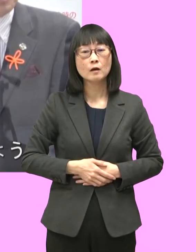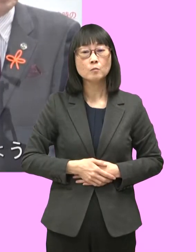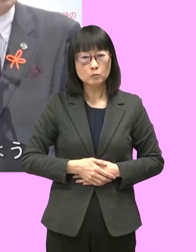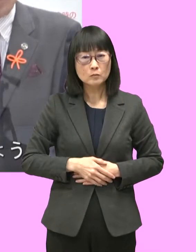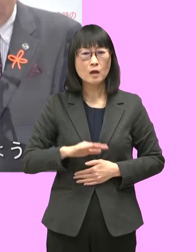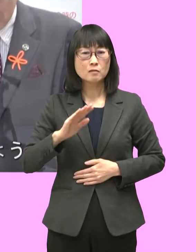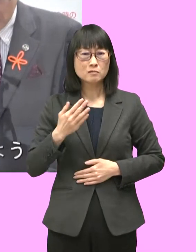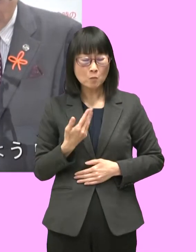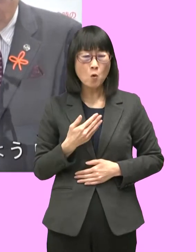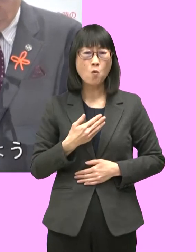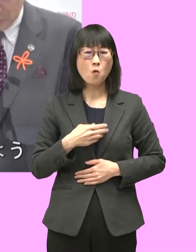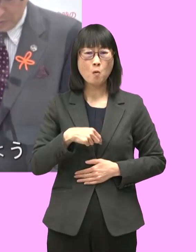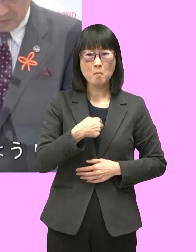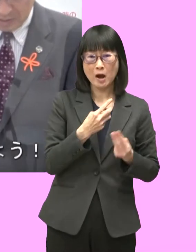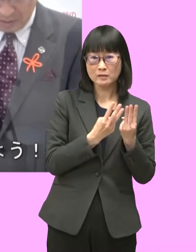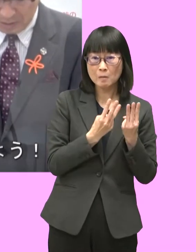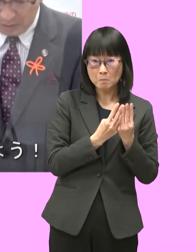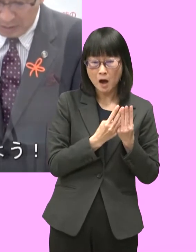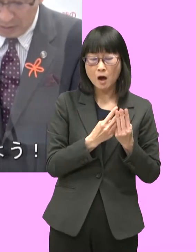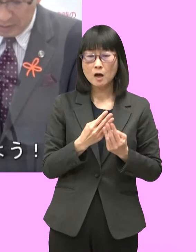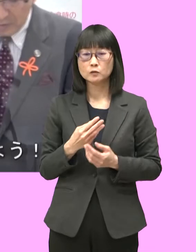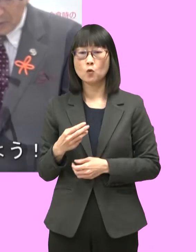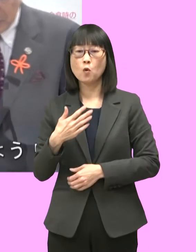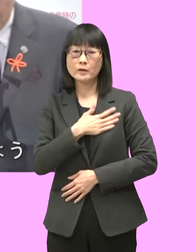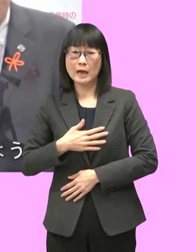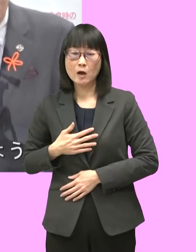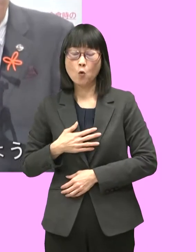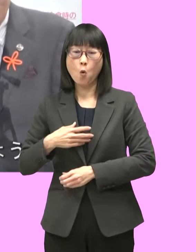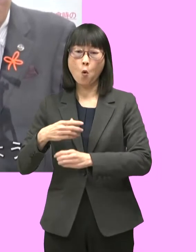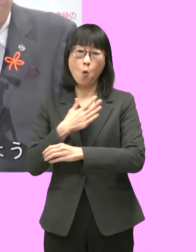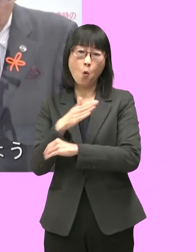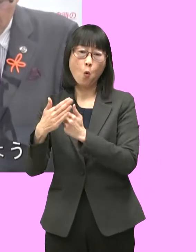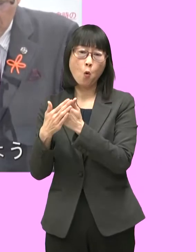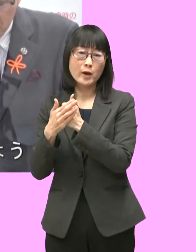利用というのはちょっと今低調な状況です。で、